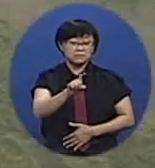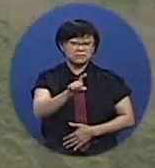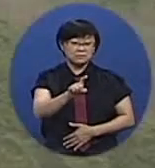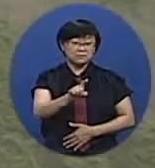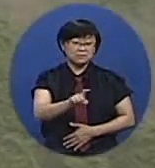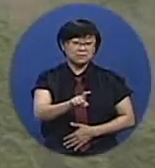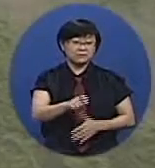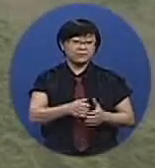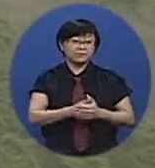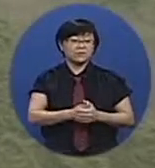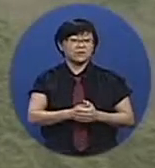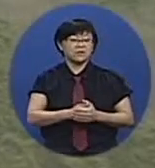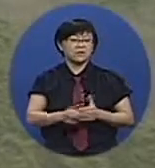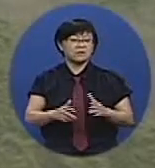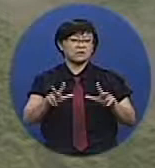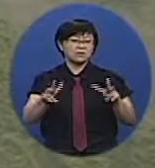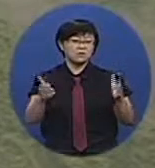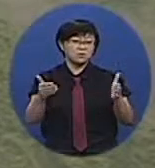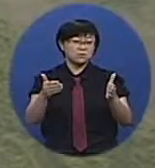사랑이란 게